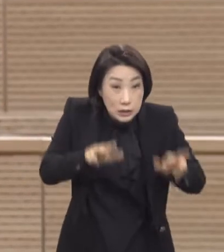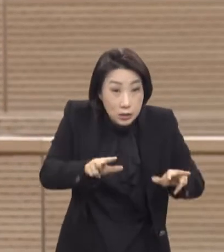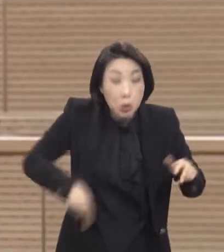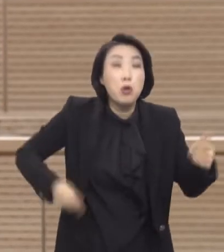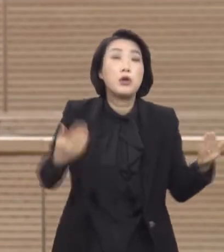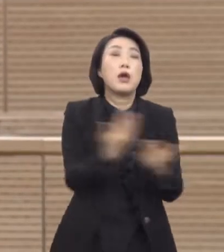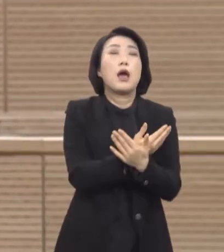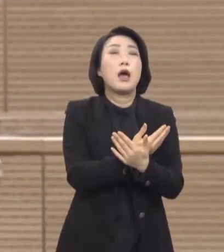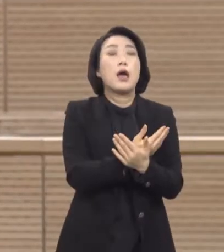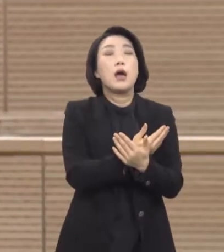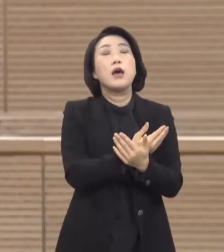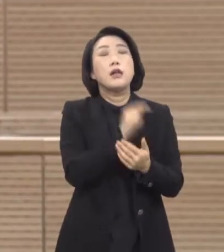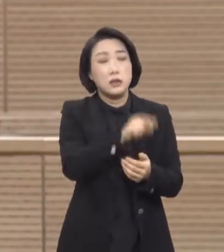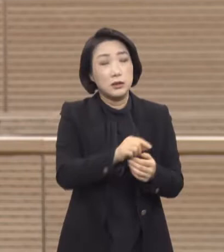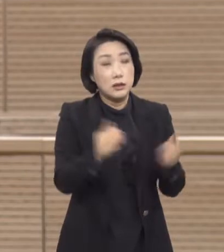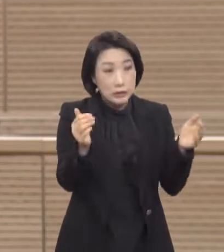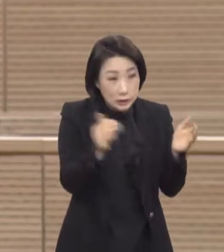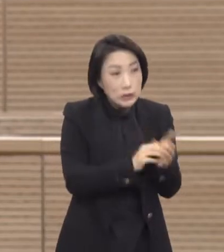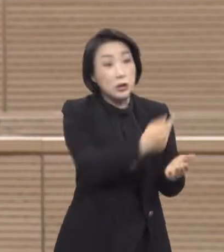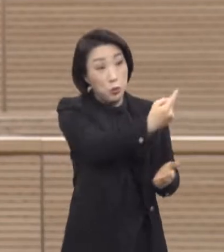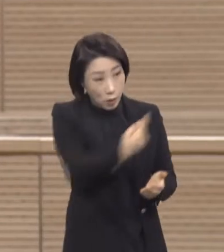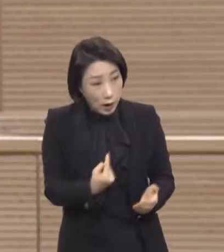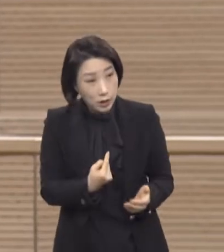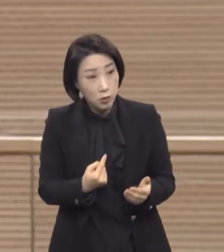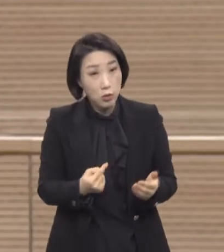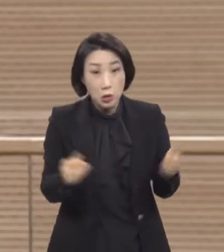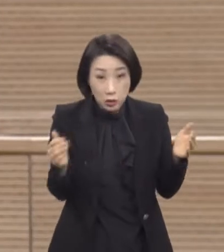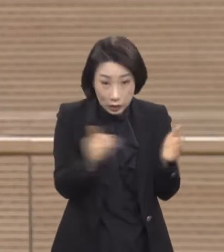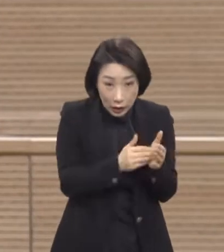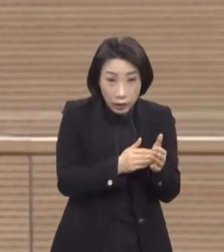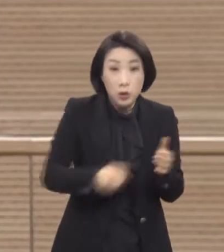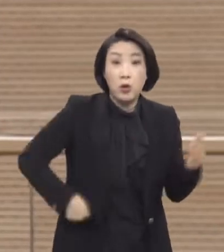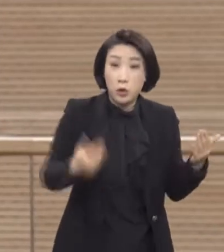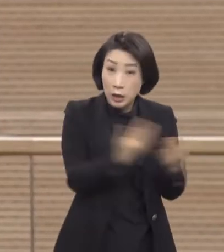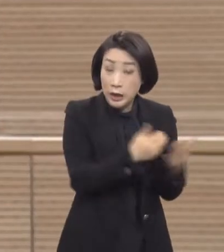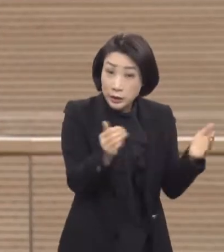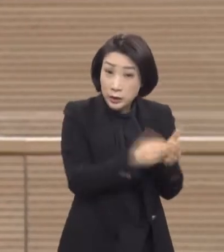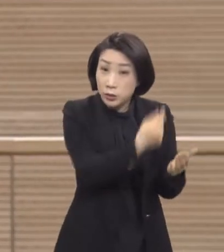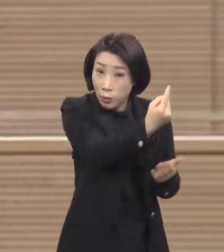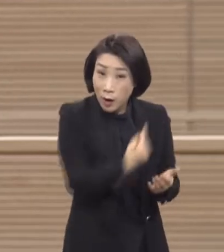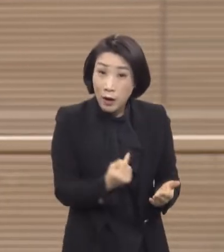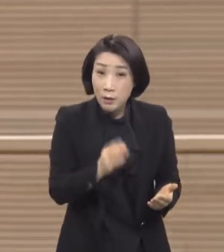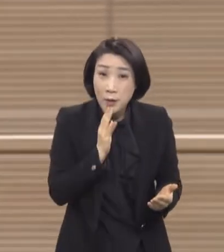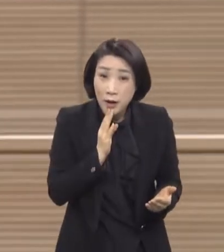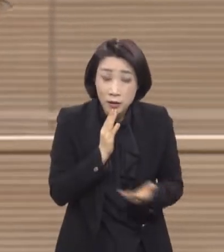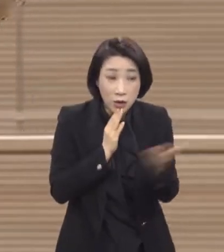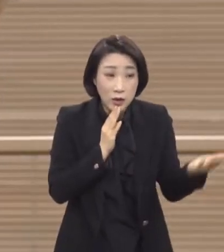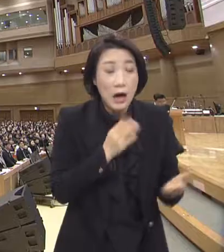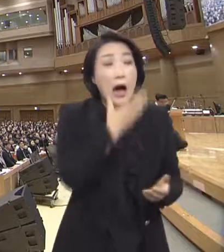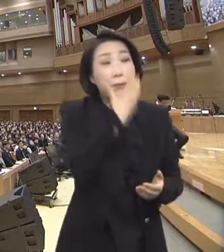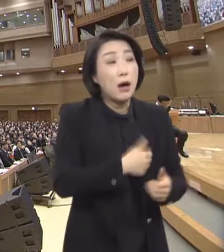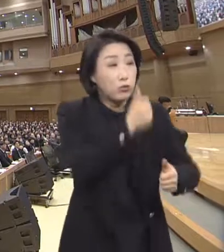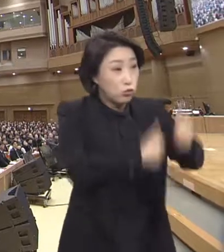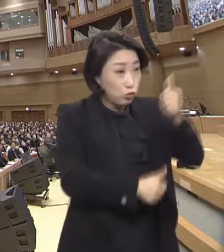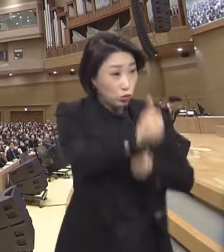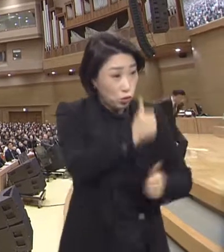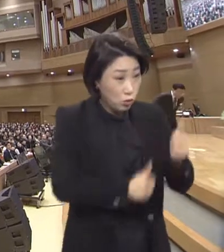합당한 열매를 맺고 나와. 나와. 네가 아브라함의